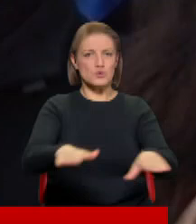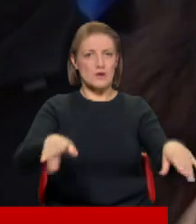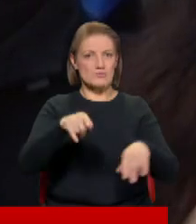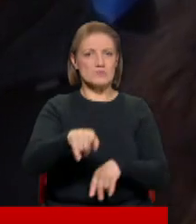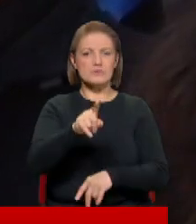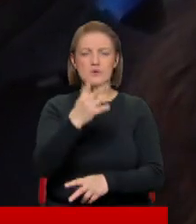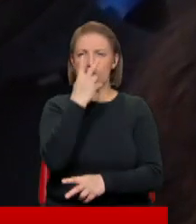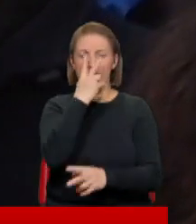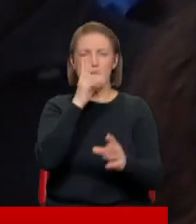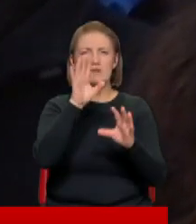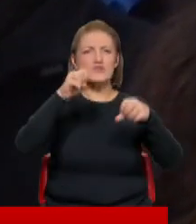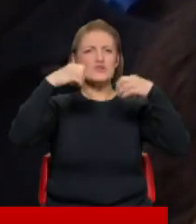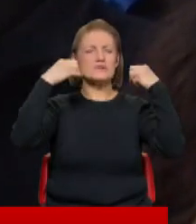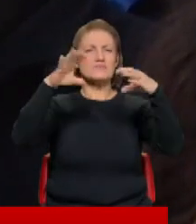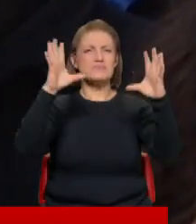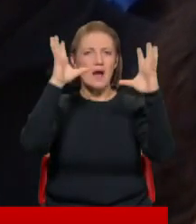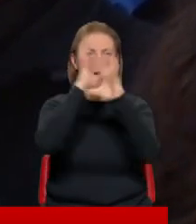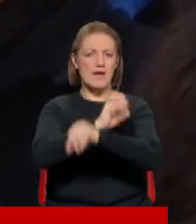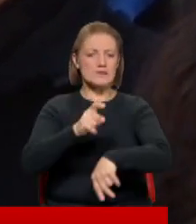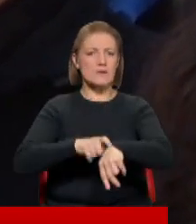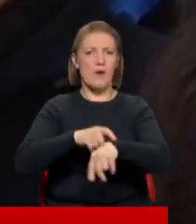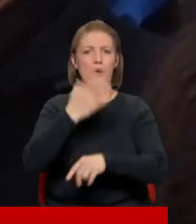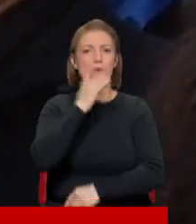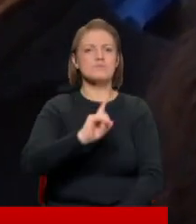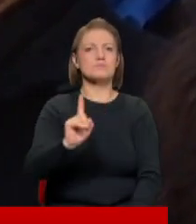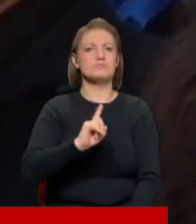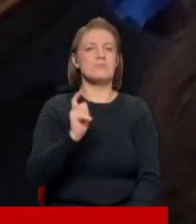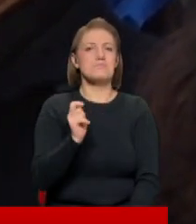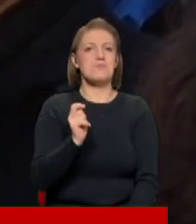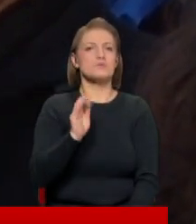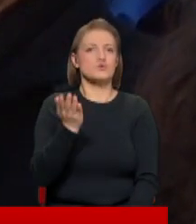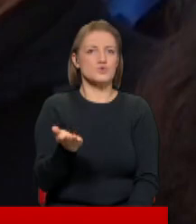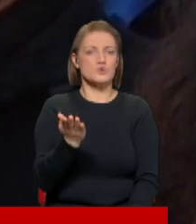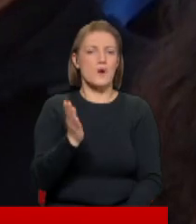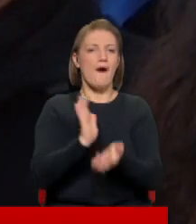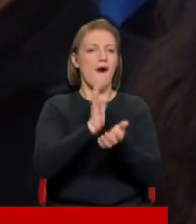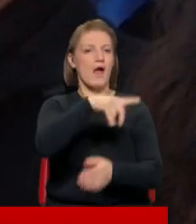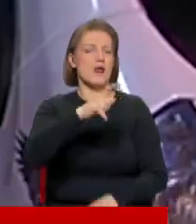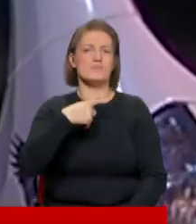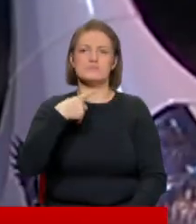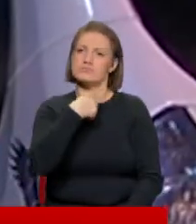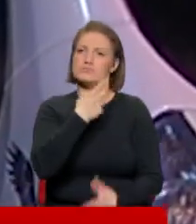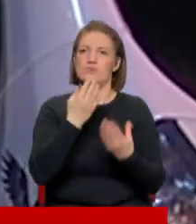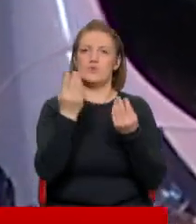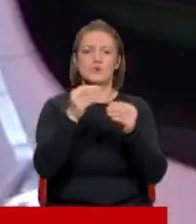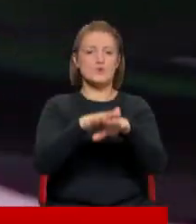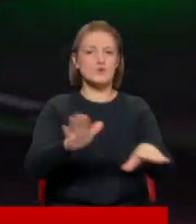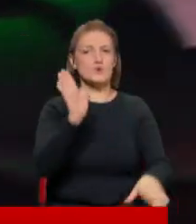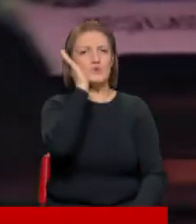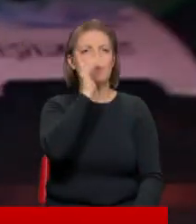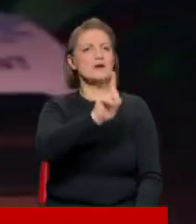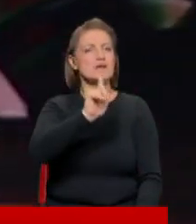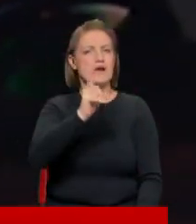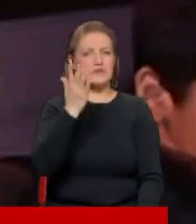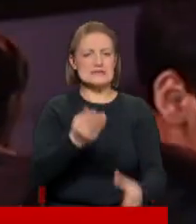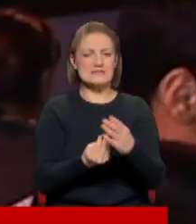bu kör, ışıksız saatlerde okula gitmek zorunda bırakılması velileri de zora düşürmektedir. Çocukların uyku